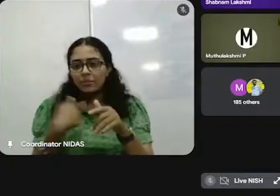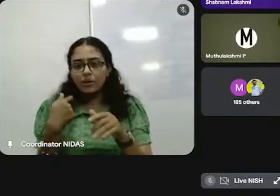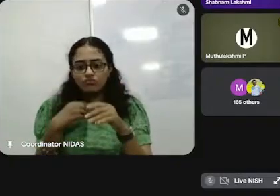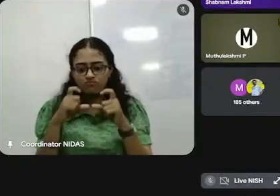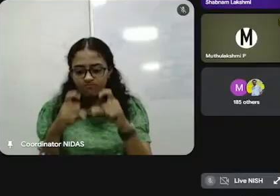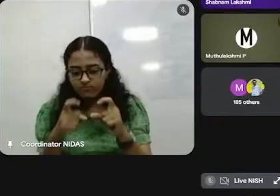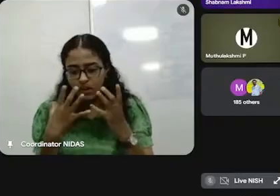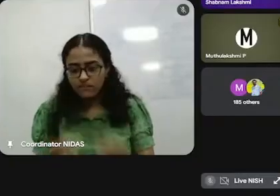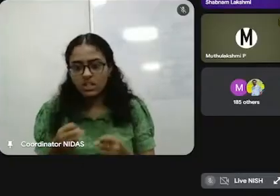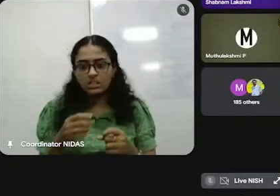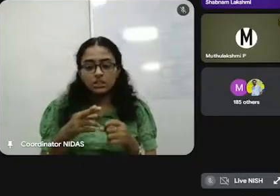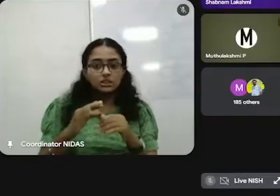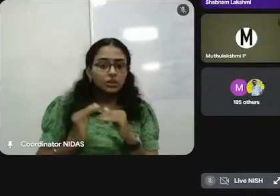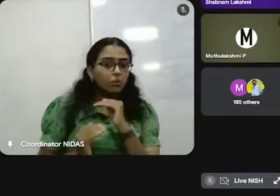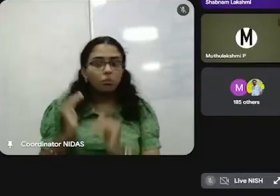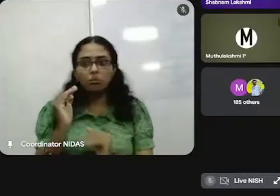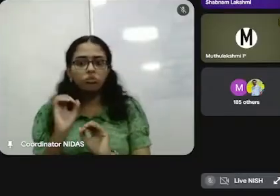സീരിയസ് കണ്ടീഷനിലേക്ക് പോകാവുന്ന